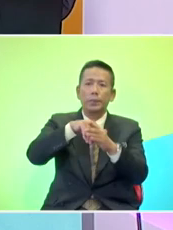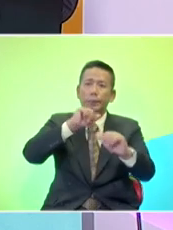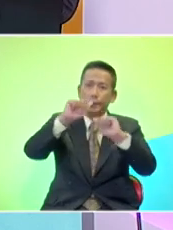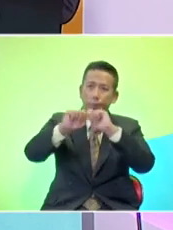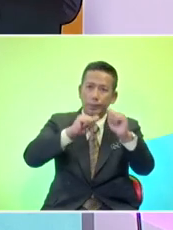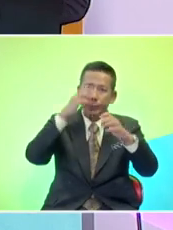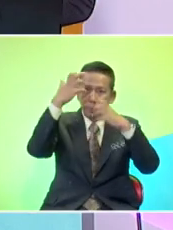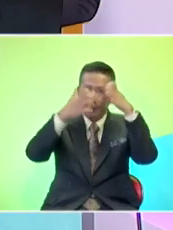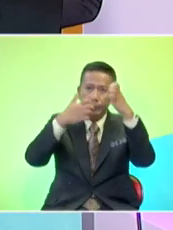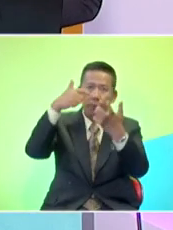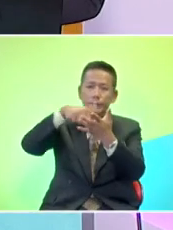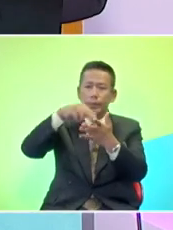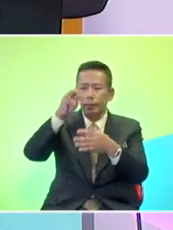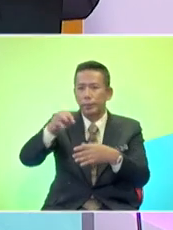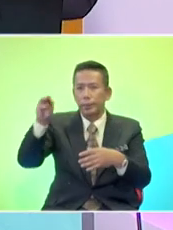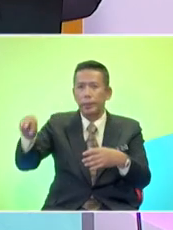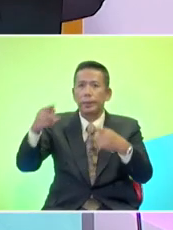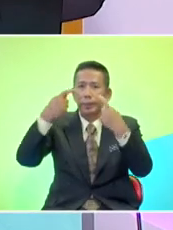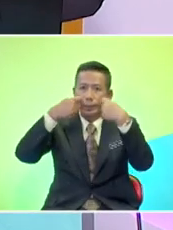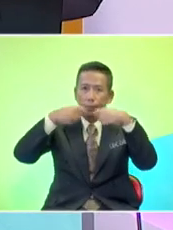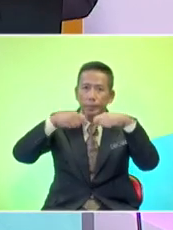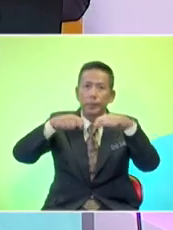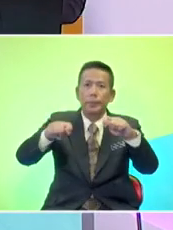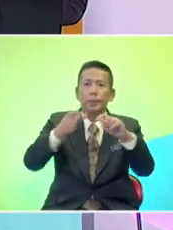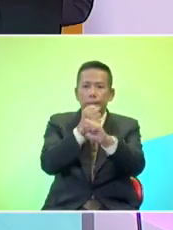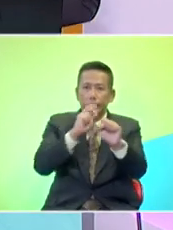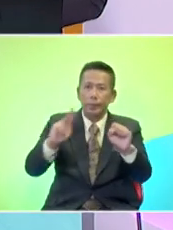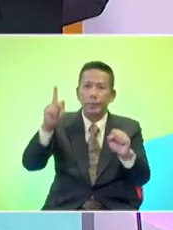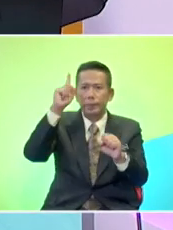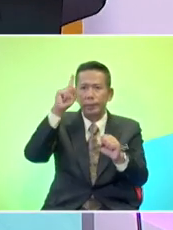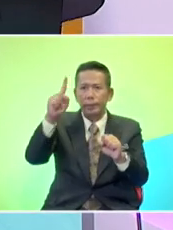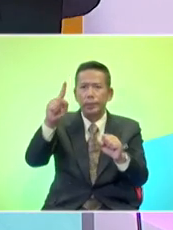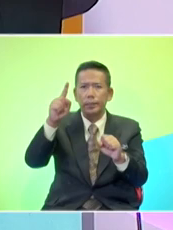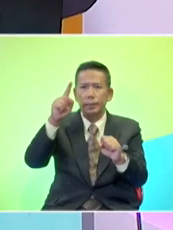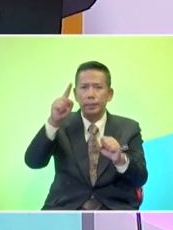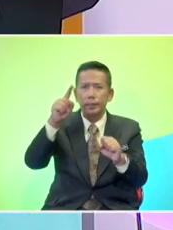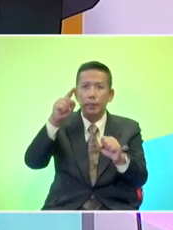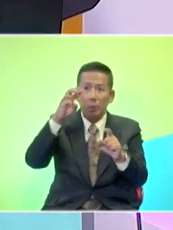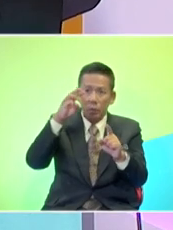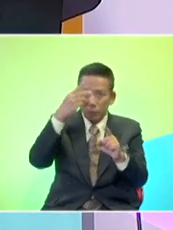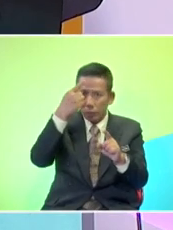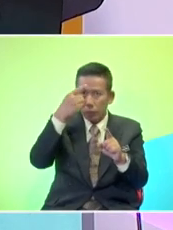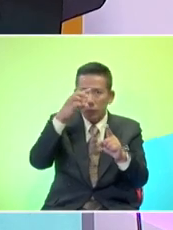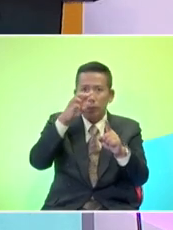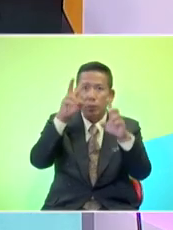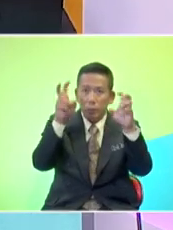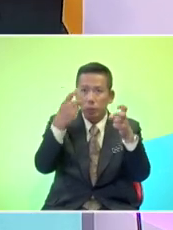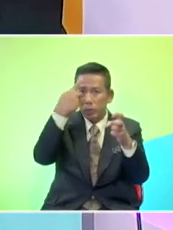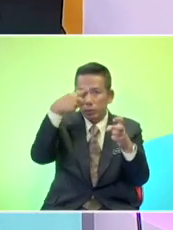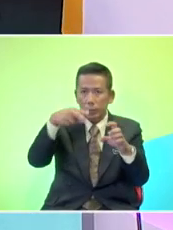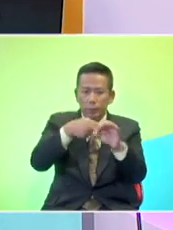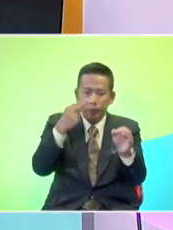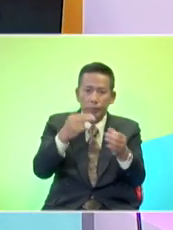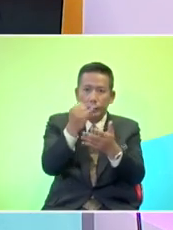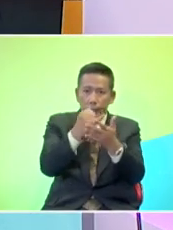eksplorasi ini murid-murid cube menyediakan satu motif untuk menghasilkan seni ukiran kayu Tadi mereka